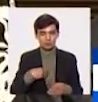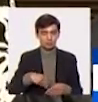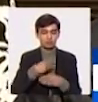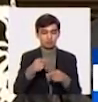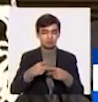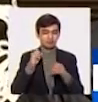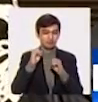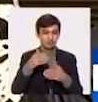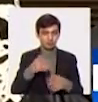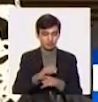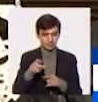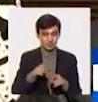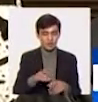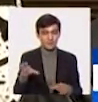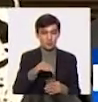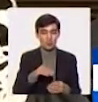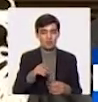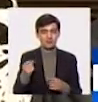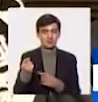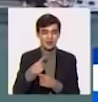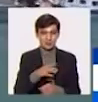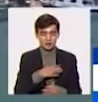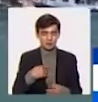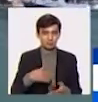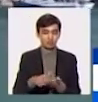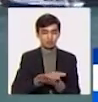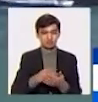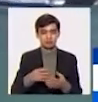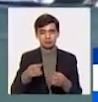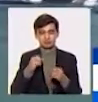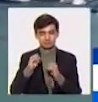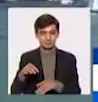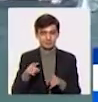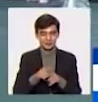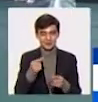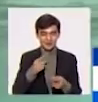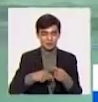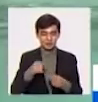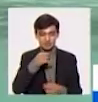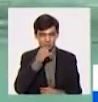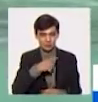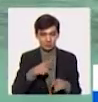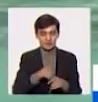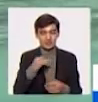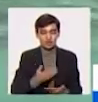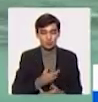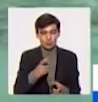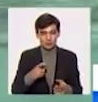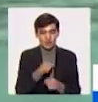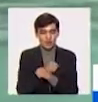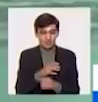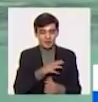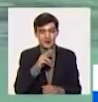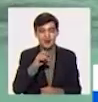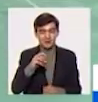қойдық. Сондықтан барлық тапсырыстардың күшін жоя алмаймыз. Шаш етектен шығынға батқан саяхат агенттіктері тұрғындарымыздың демалыстарын карантин